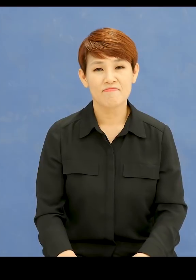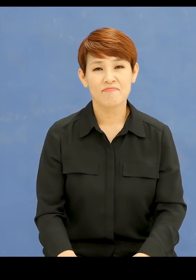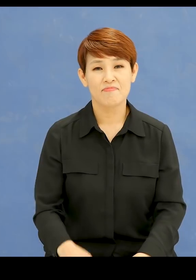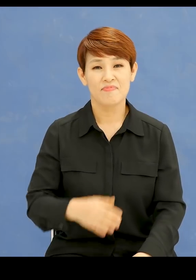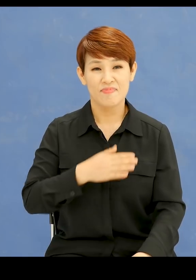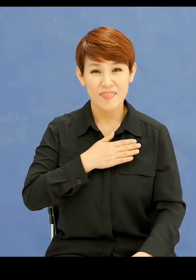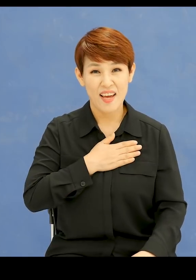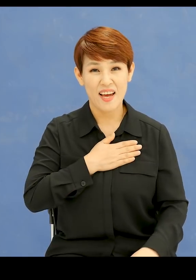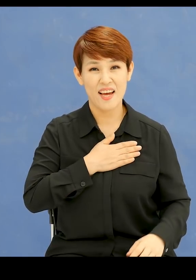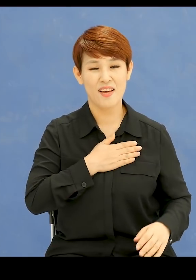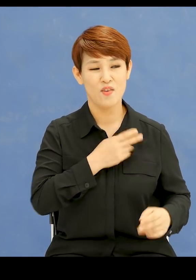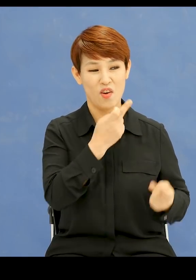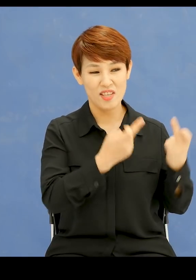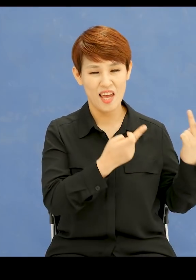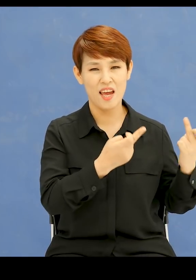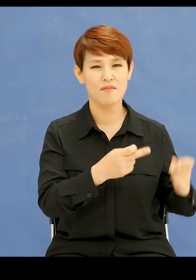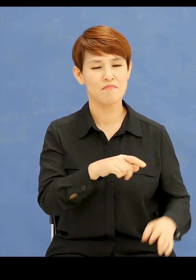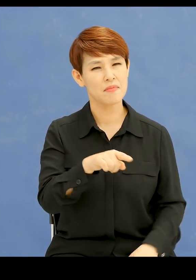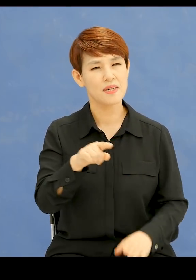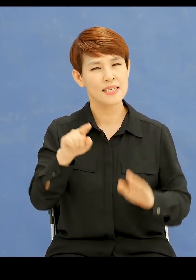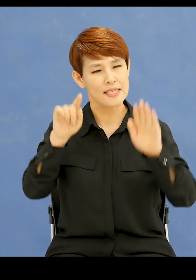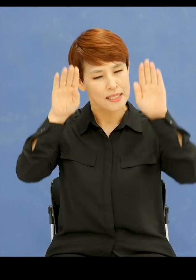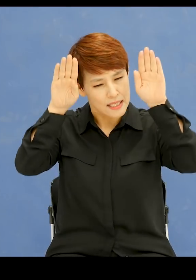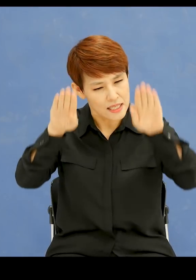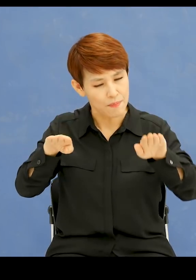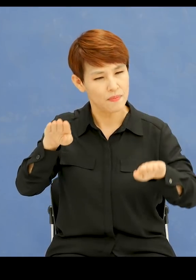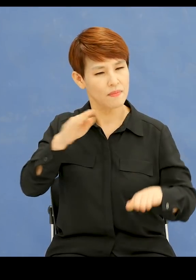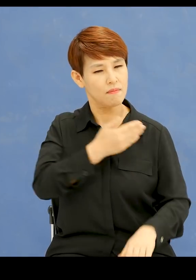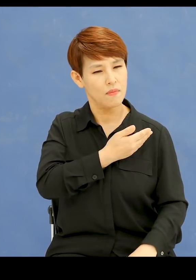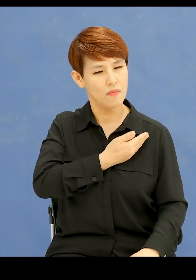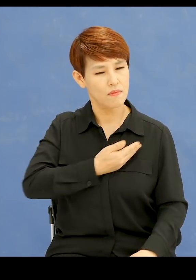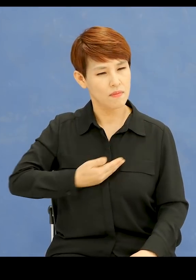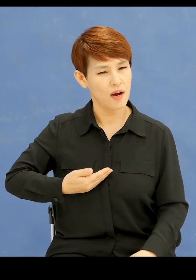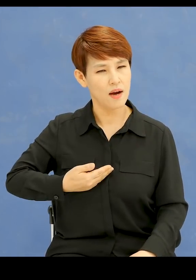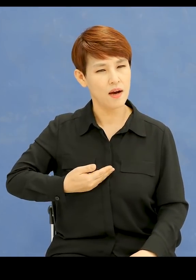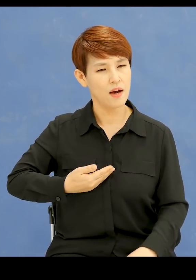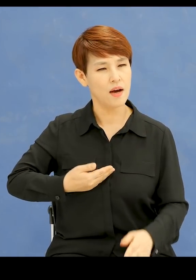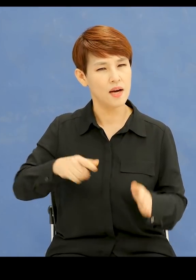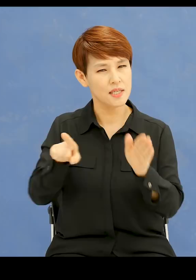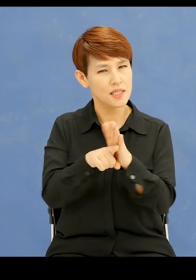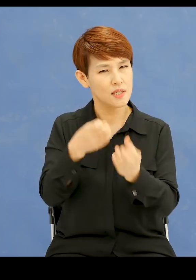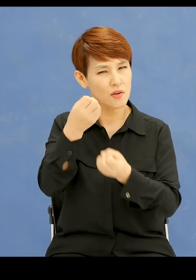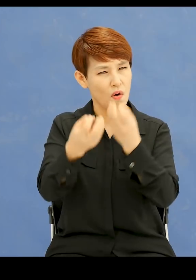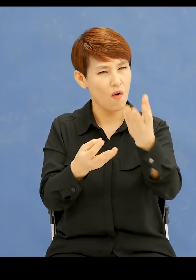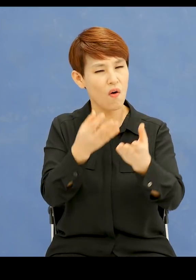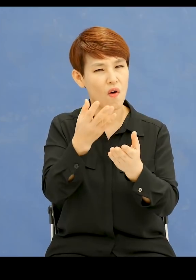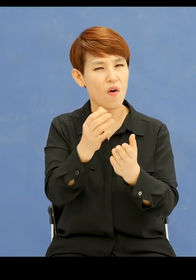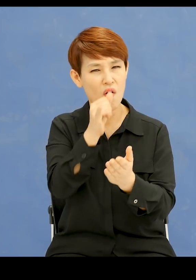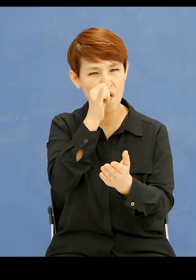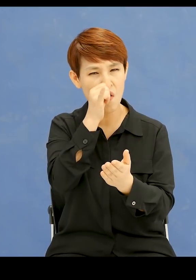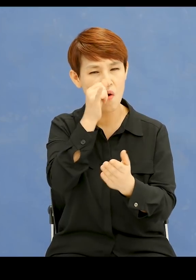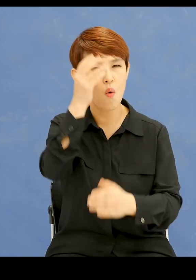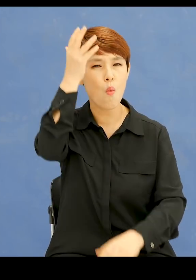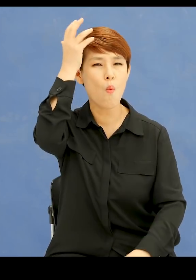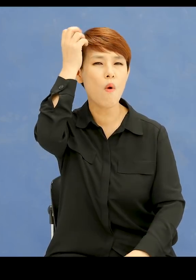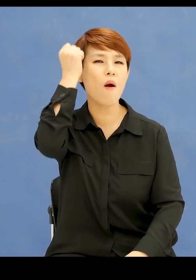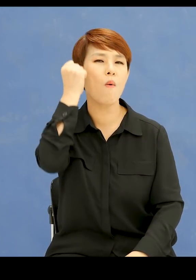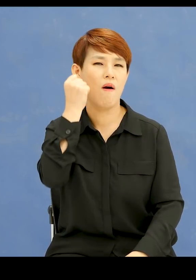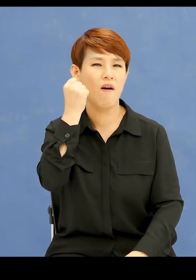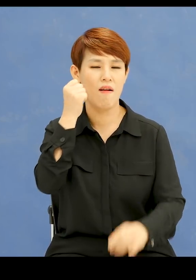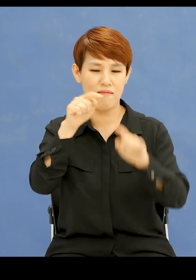저희들한테 아마 이슬람 사도신경 같은 게 아마 있었던 것 같아요. 그래서 그거를